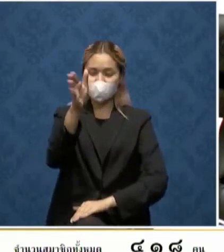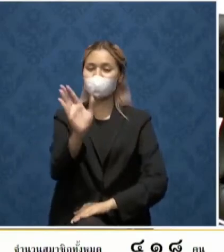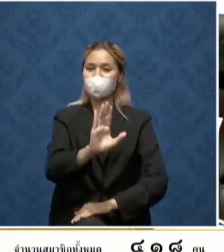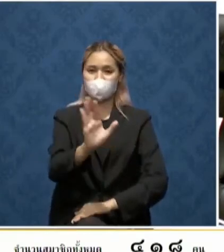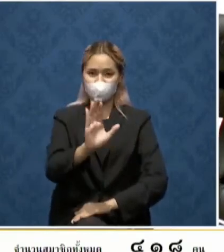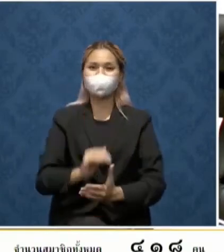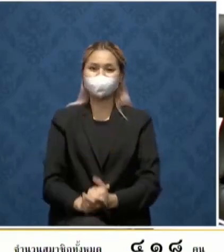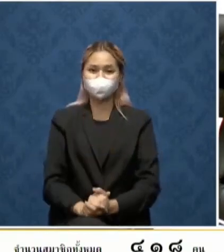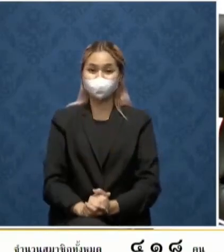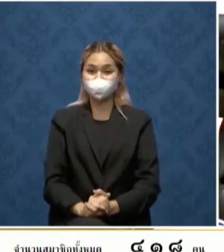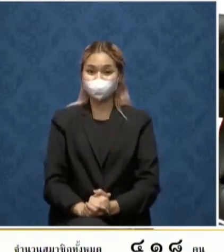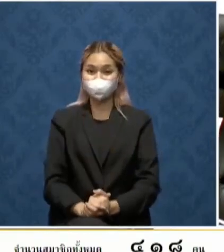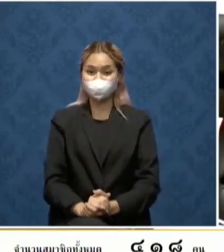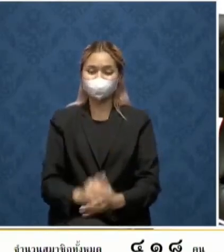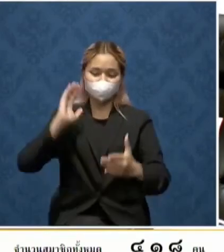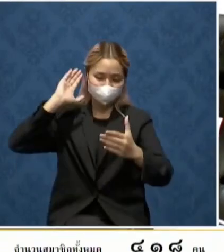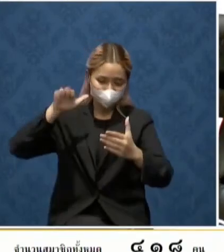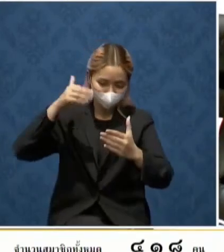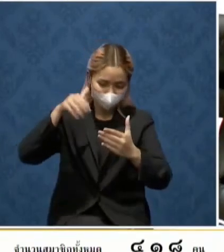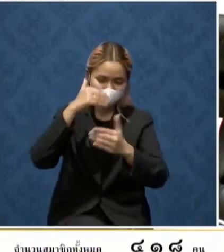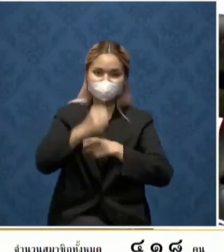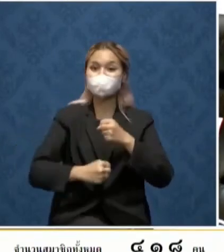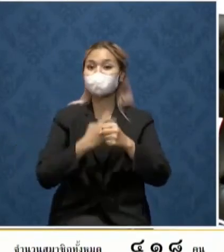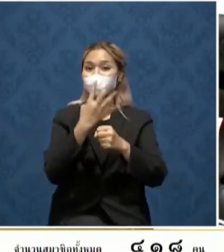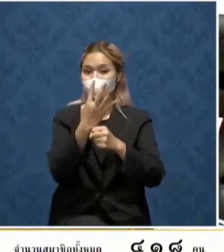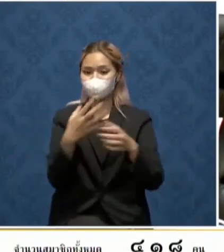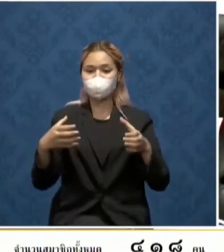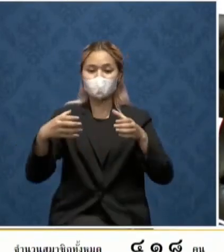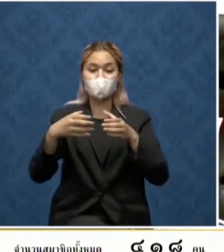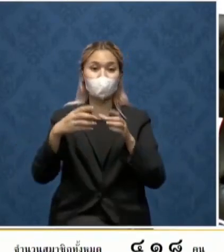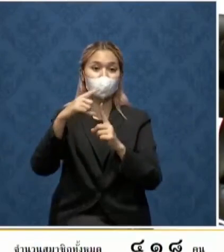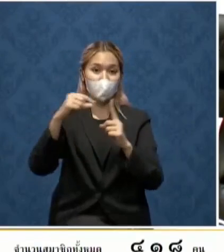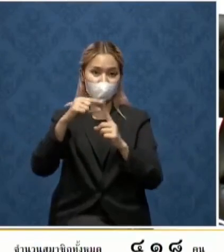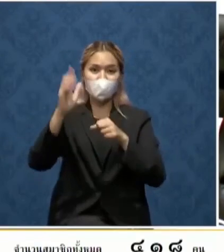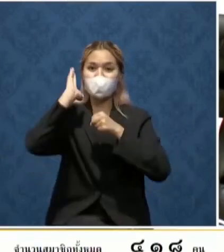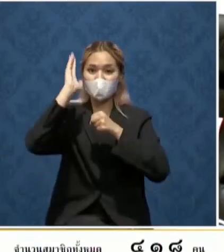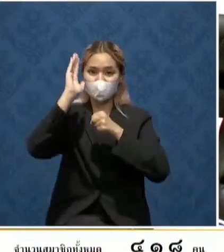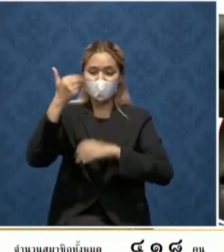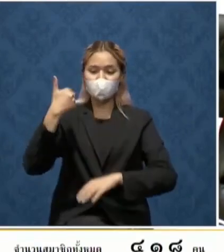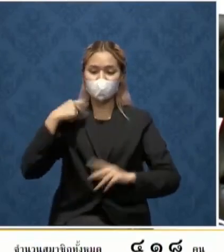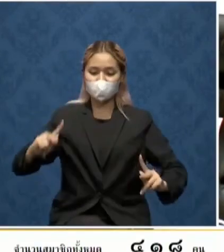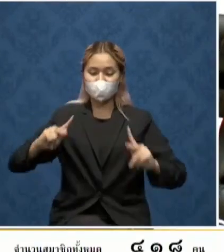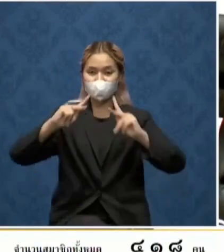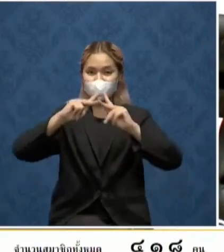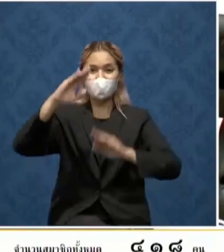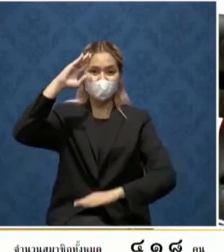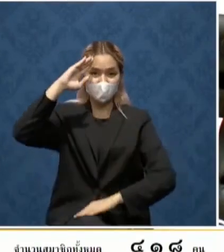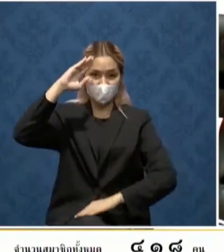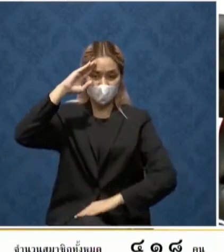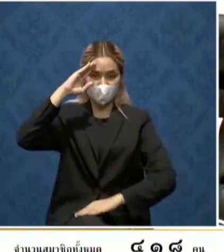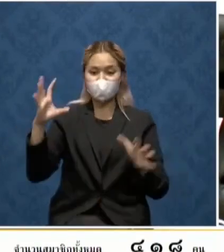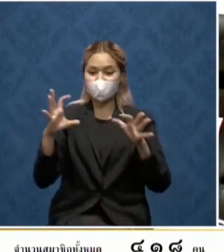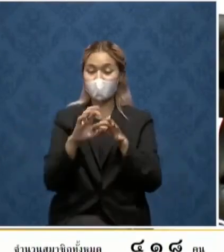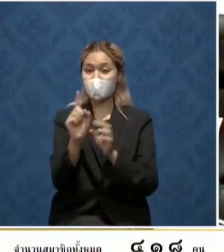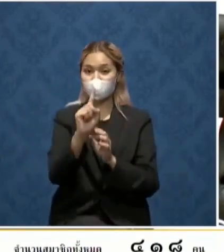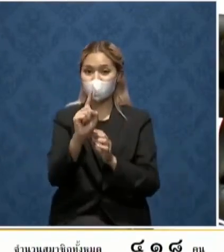ติถามาดครลด 4 ปที่ผ่านมาพัก้าวไลได้อัพพหือหลายเรื่องหายโาวเกี่วกับกระทวกลาหอมต strengthทเกี่ยวกัเรื่อง